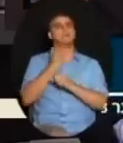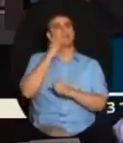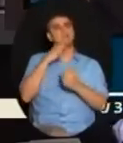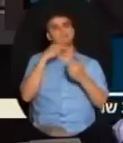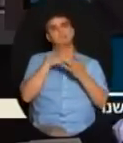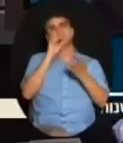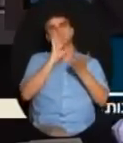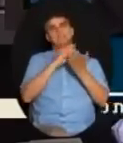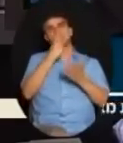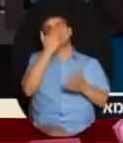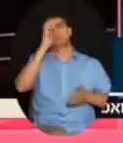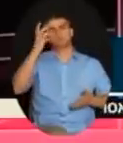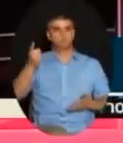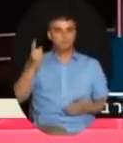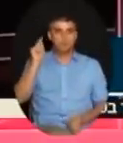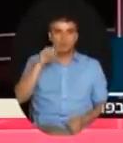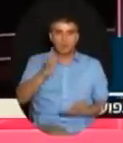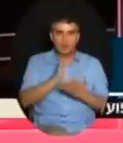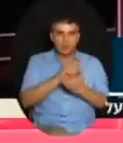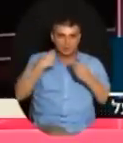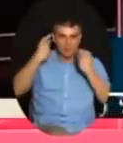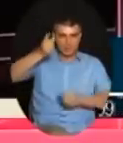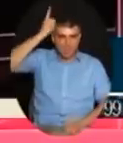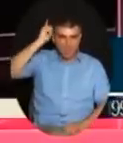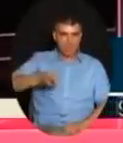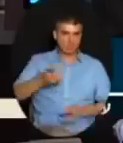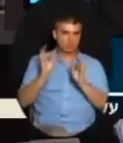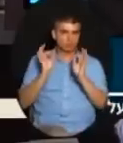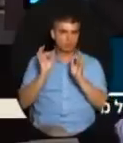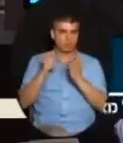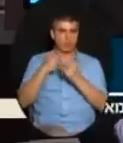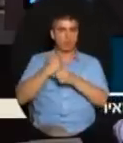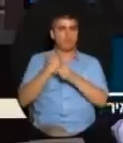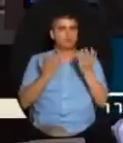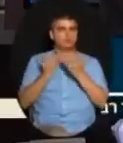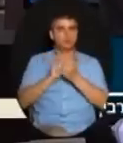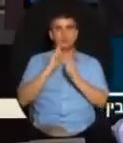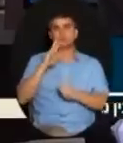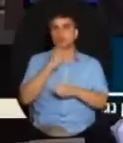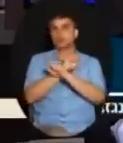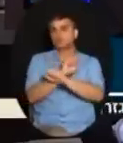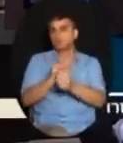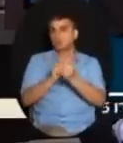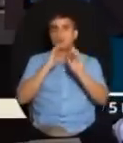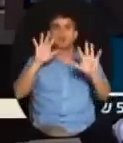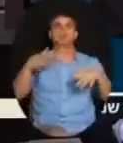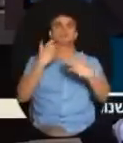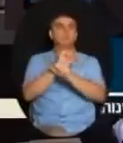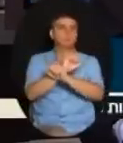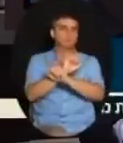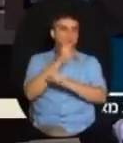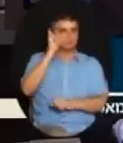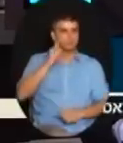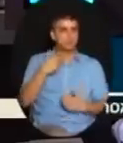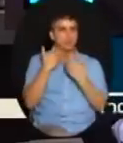פי סעיף 290, כאשר הוא בא ומחליט לתת לאדם עונש מסוים, עבודות שירות, או 3 שנות מאסר, או 10 שנות מאסר,